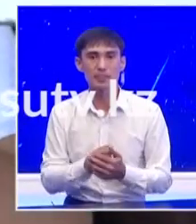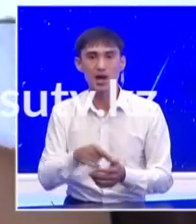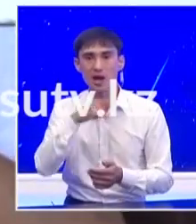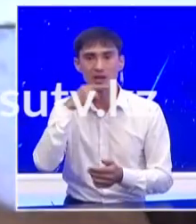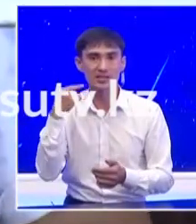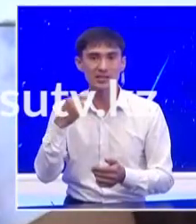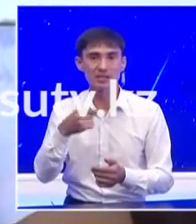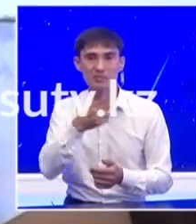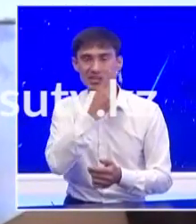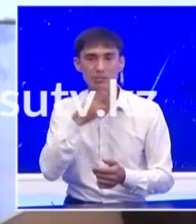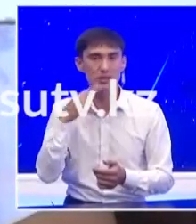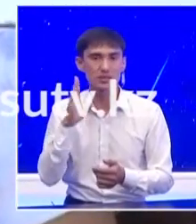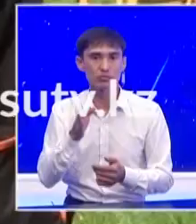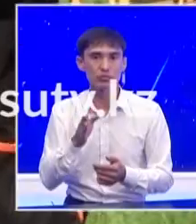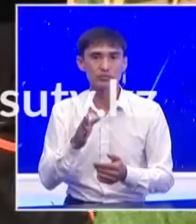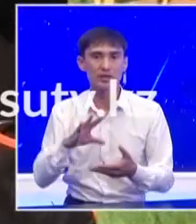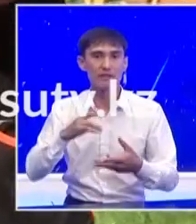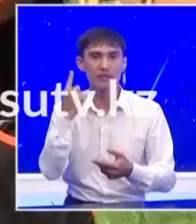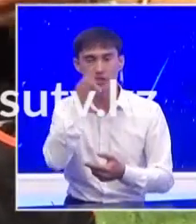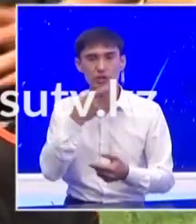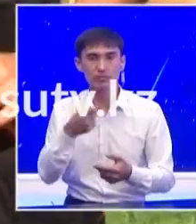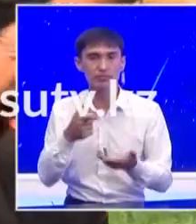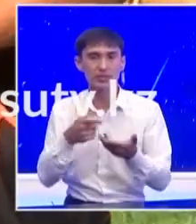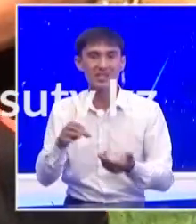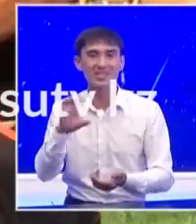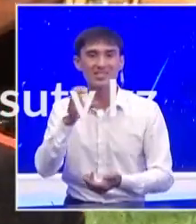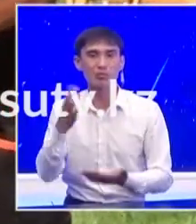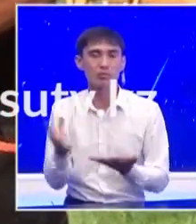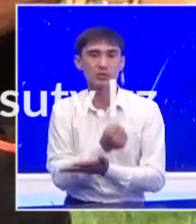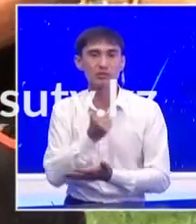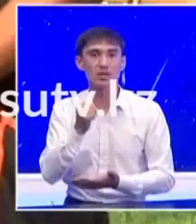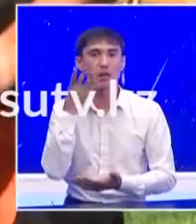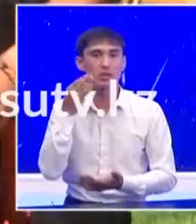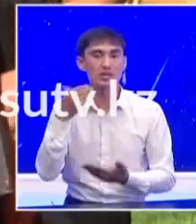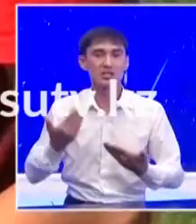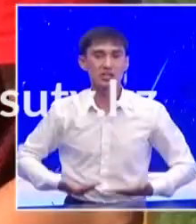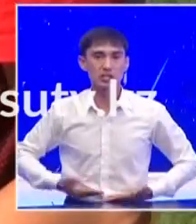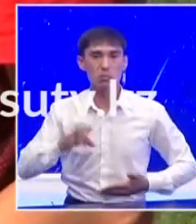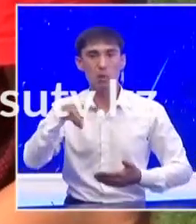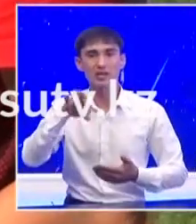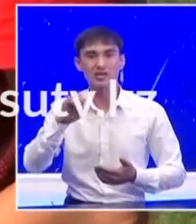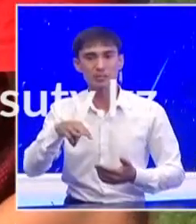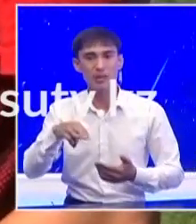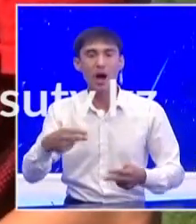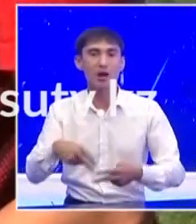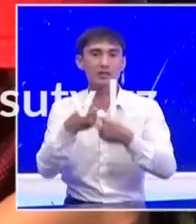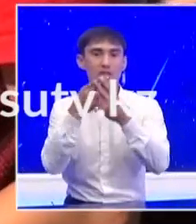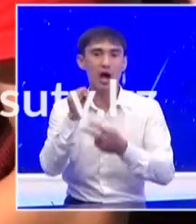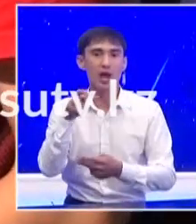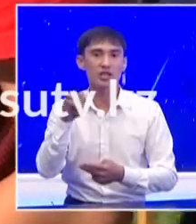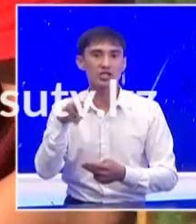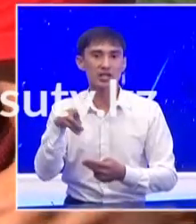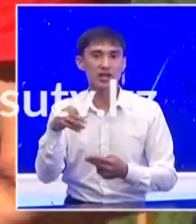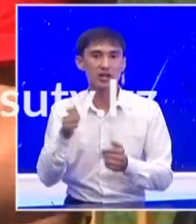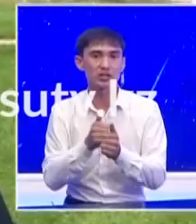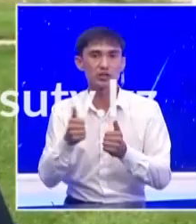и испанцам. В личном зачете серебряную медаль завоевал алматинец Максим Бедарев, а представитель Нур-Султана Алишер Айсамбаев